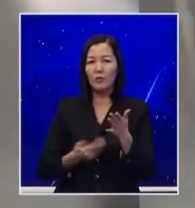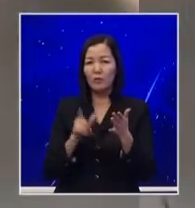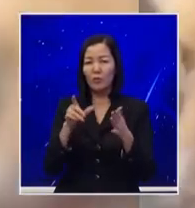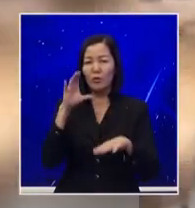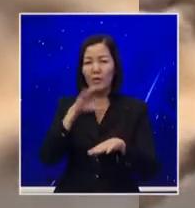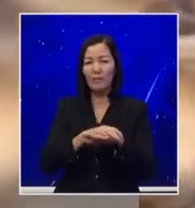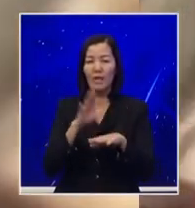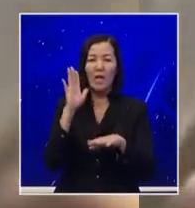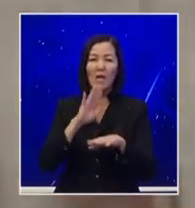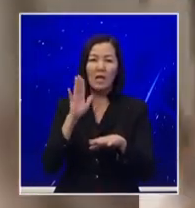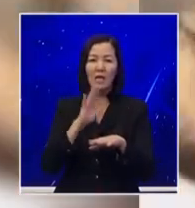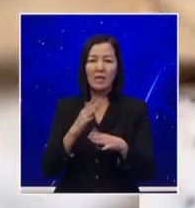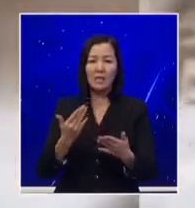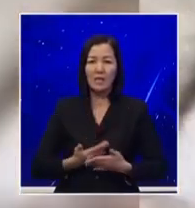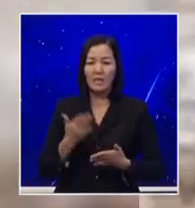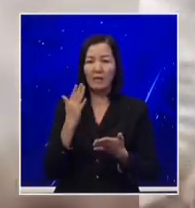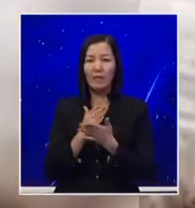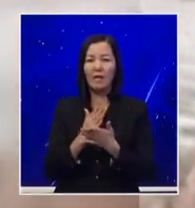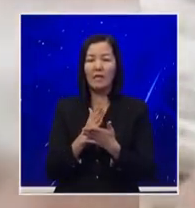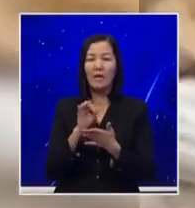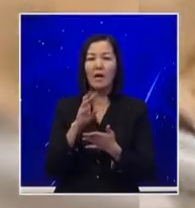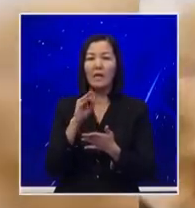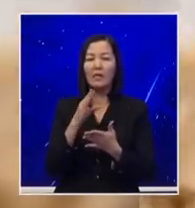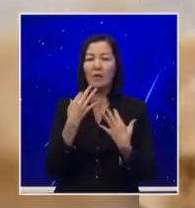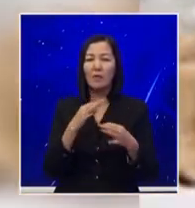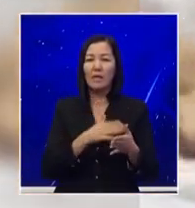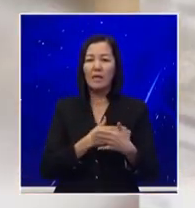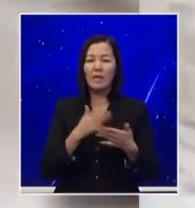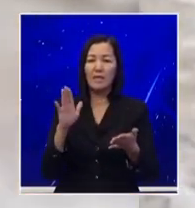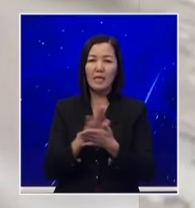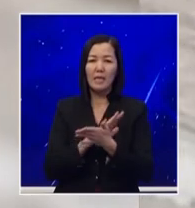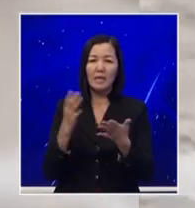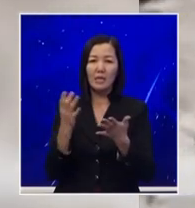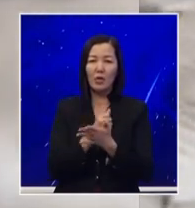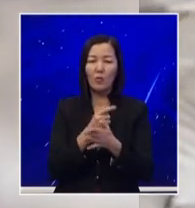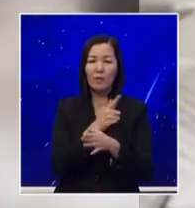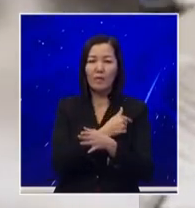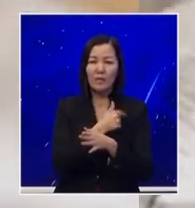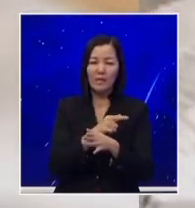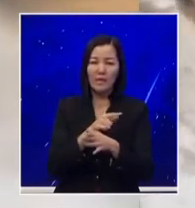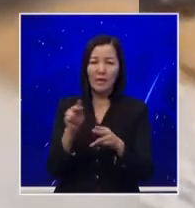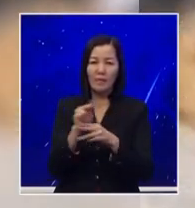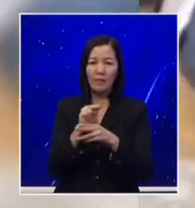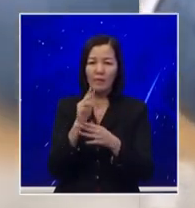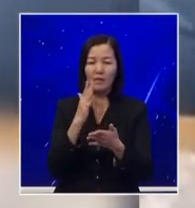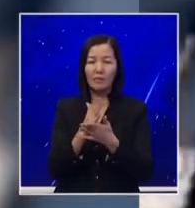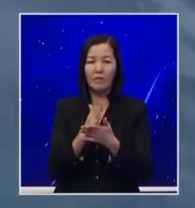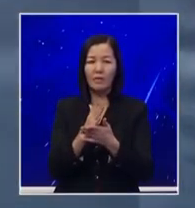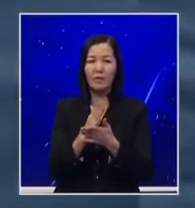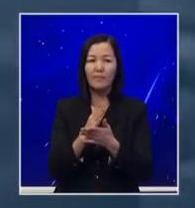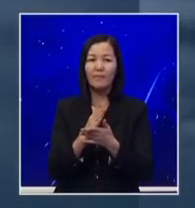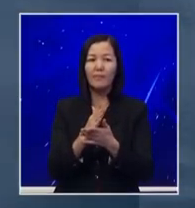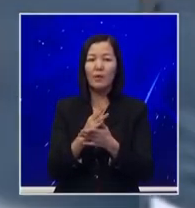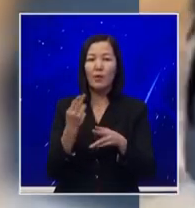төрт аяқты үй жануары тірі қалған. Оны атыраулық еріктілер тауып алды. Ит дереу клиникаға апарылды. Жалпы атырауда итке жауыздық